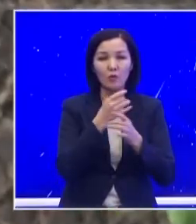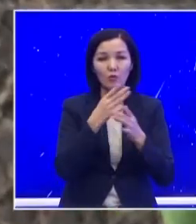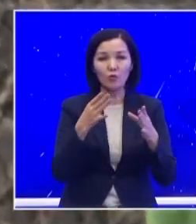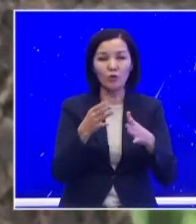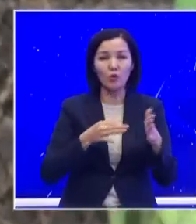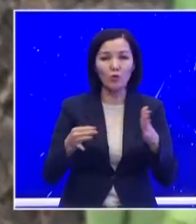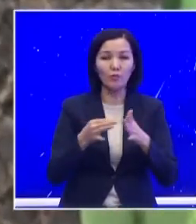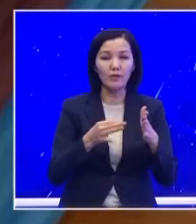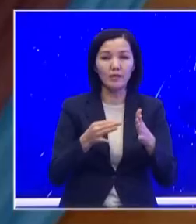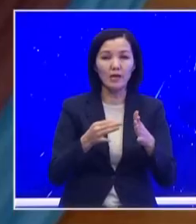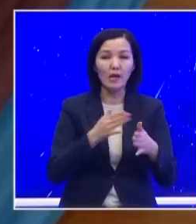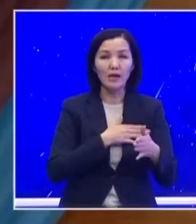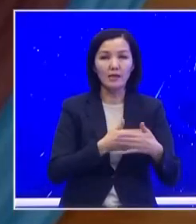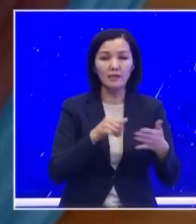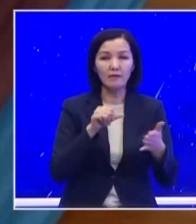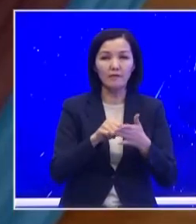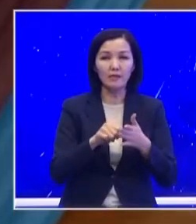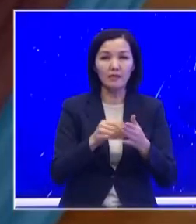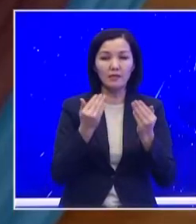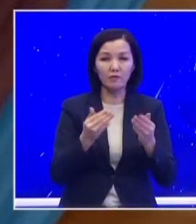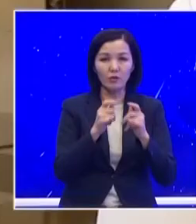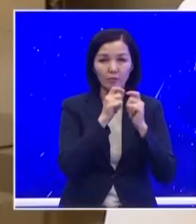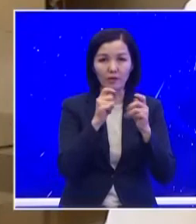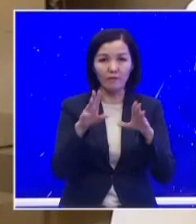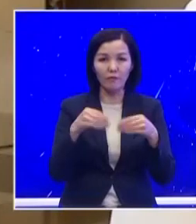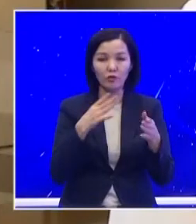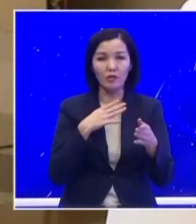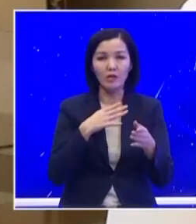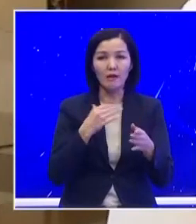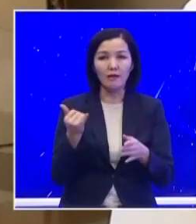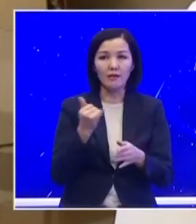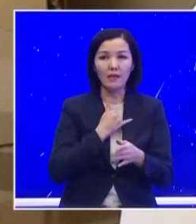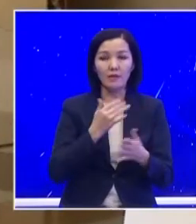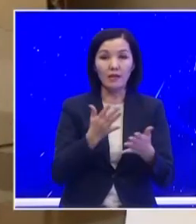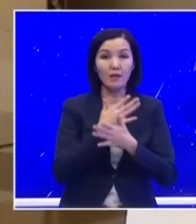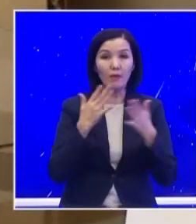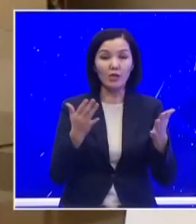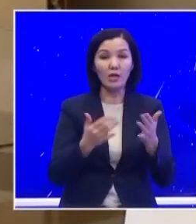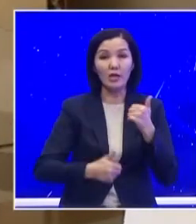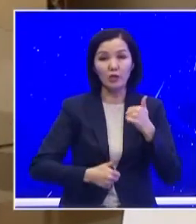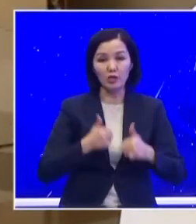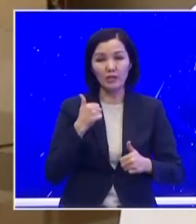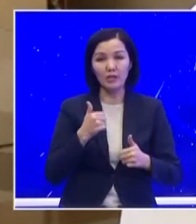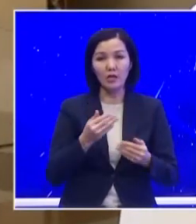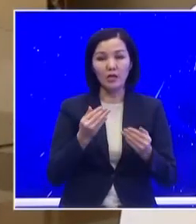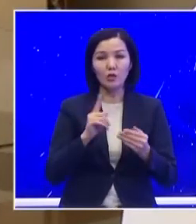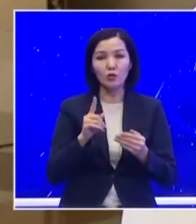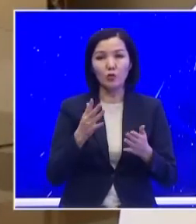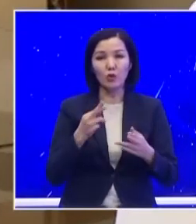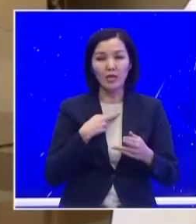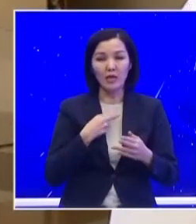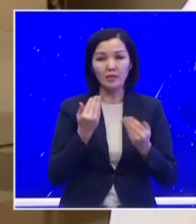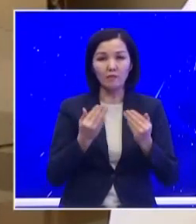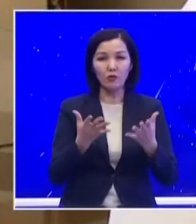области, за что активисты и были отмечены наградами. Для меня это большая честь, что я удостоилась сегодня такой